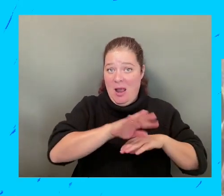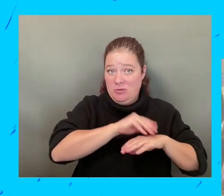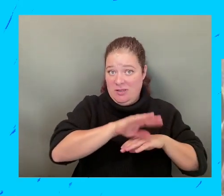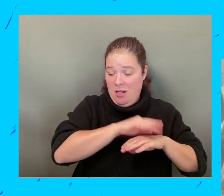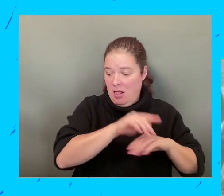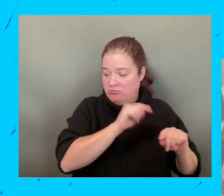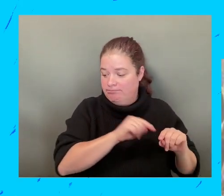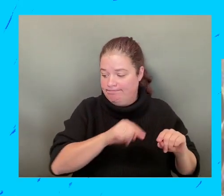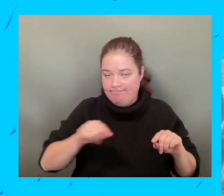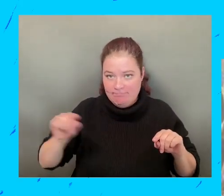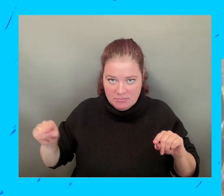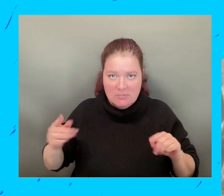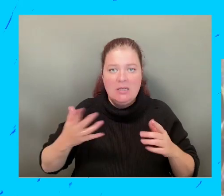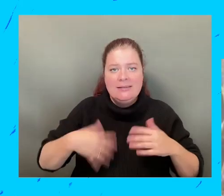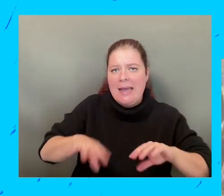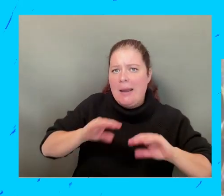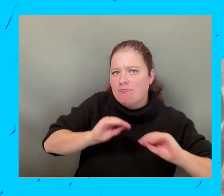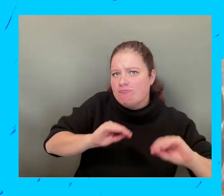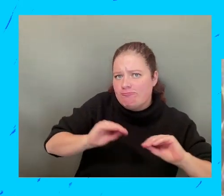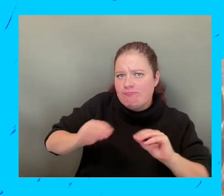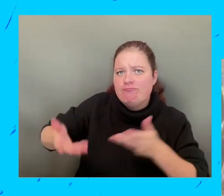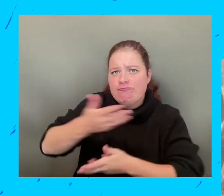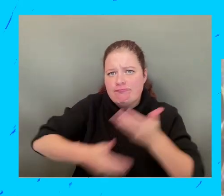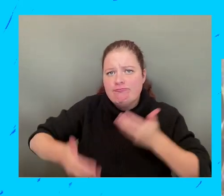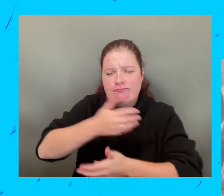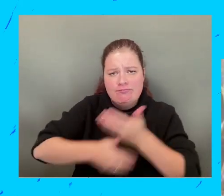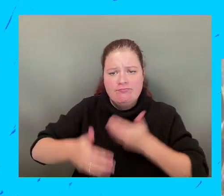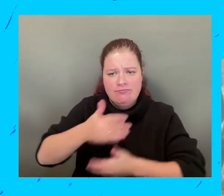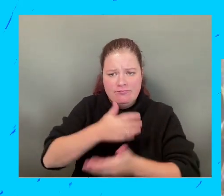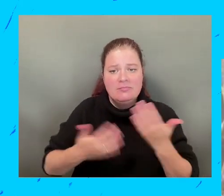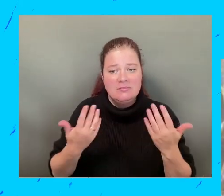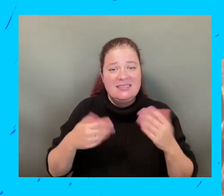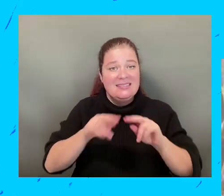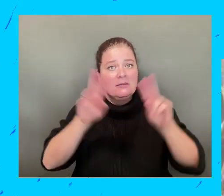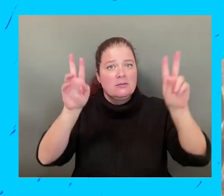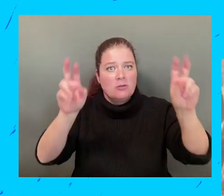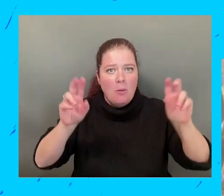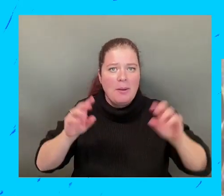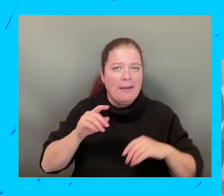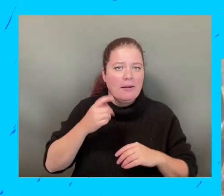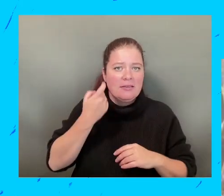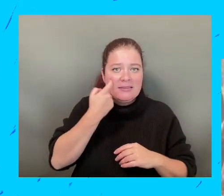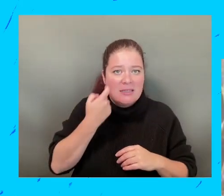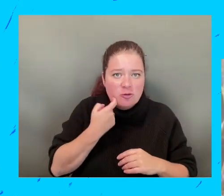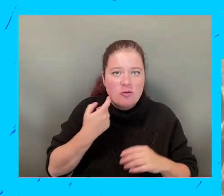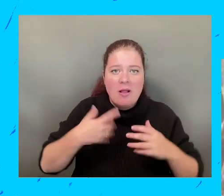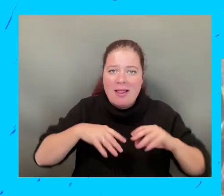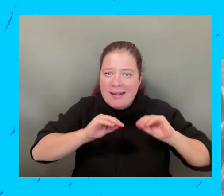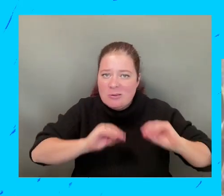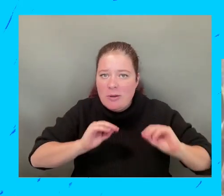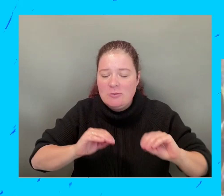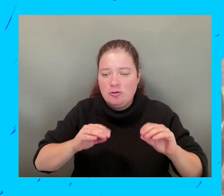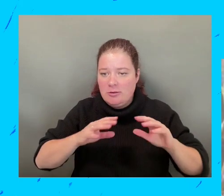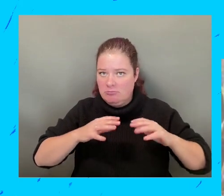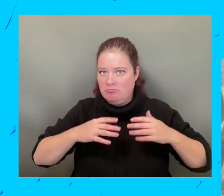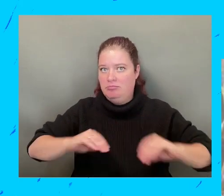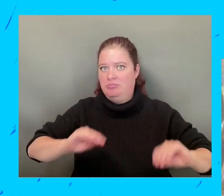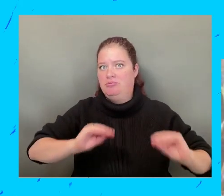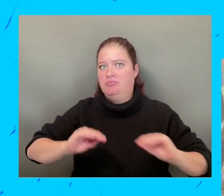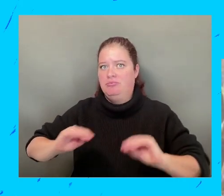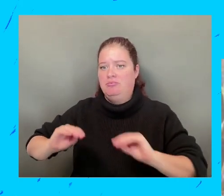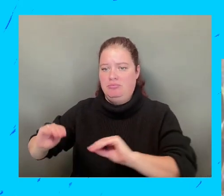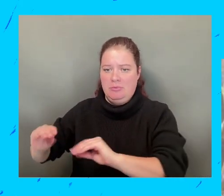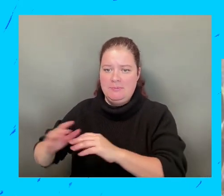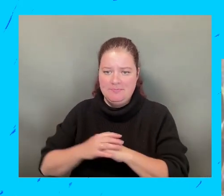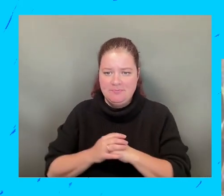différentes informations, ce qui donne aussi un accès à une éducation, à l'information sexuelle,